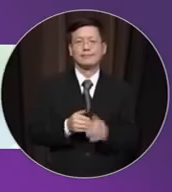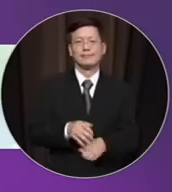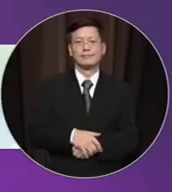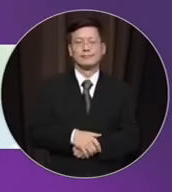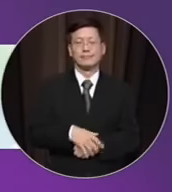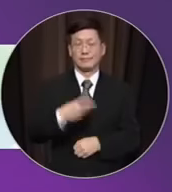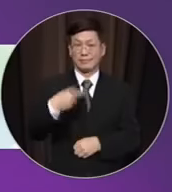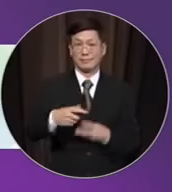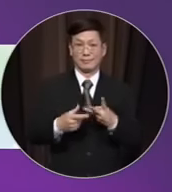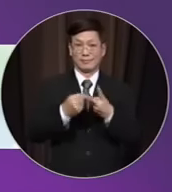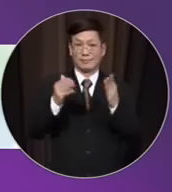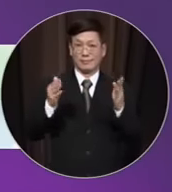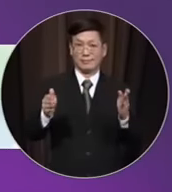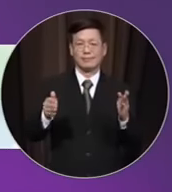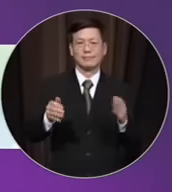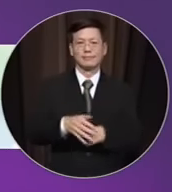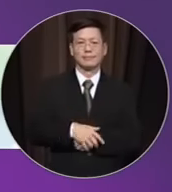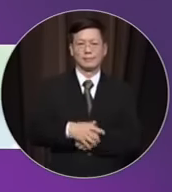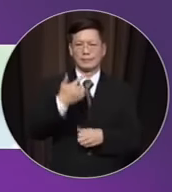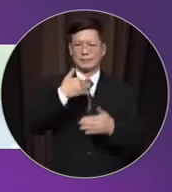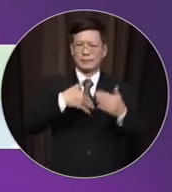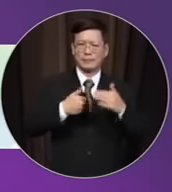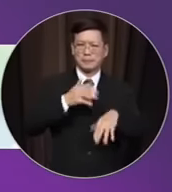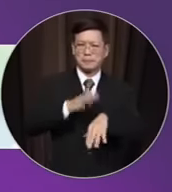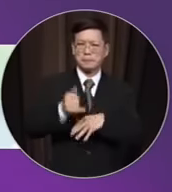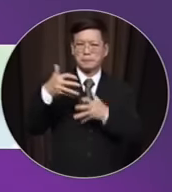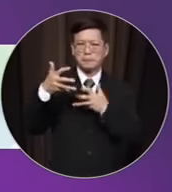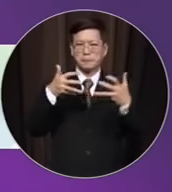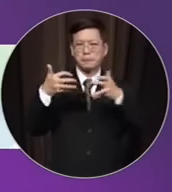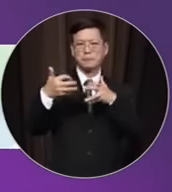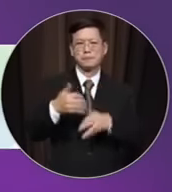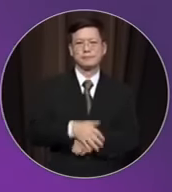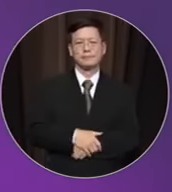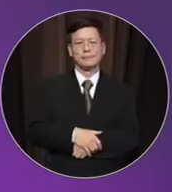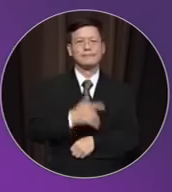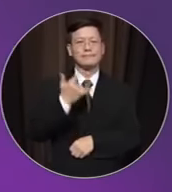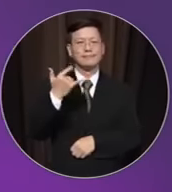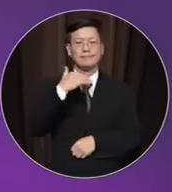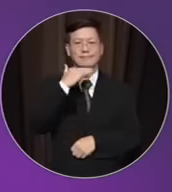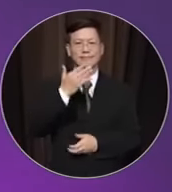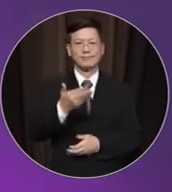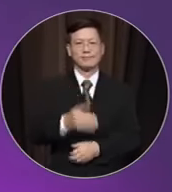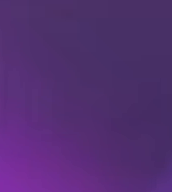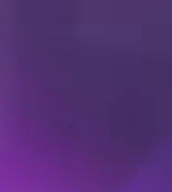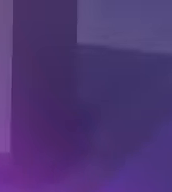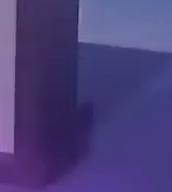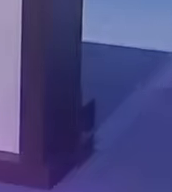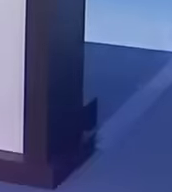来，在第三阶段我们将进行更精彩的交叉诘问，我们待会儿回来。